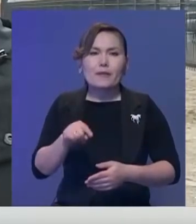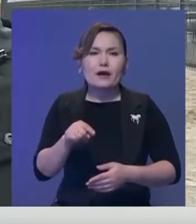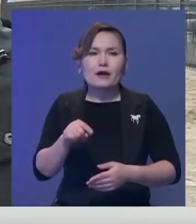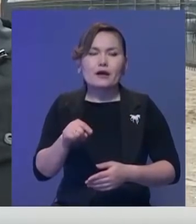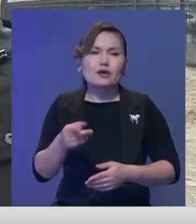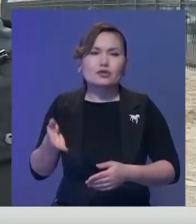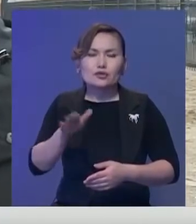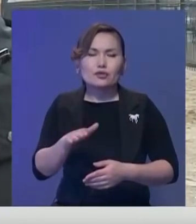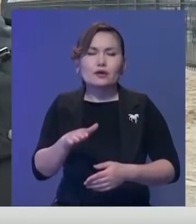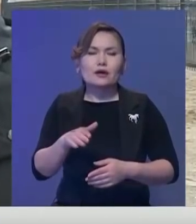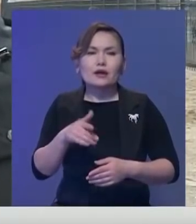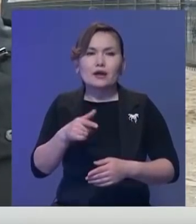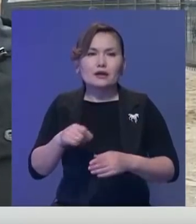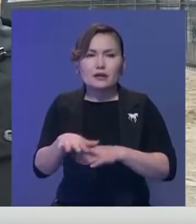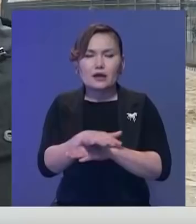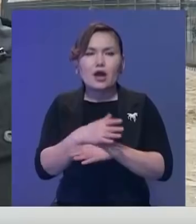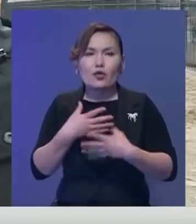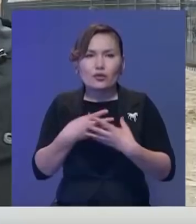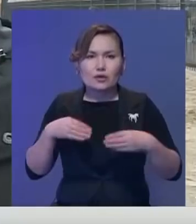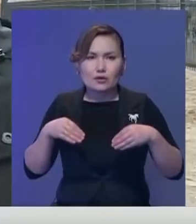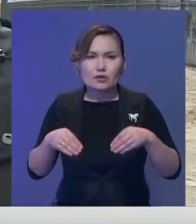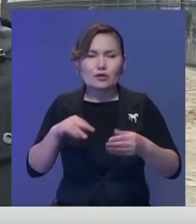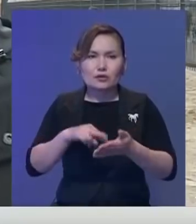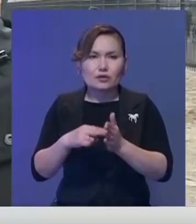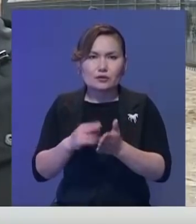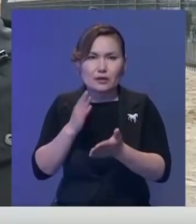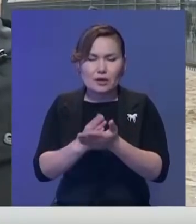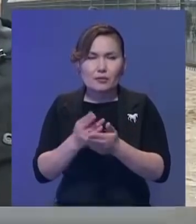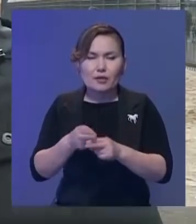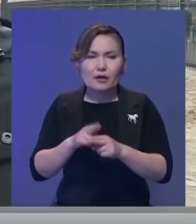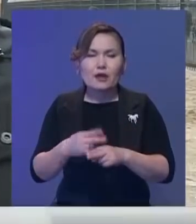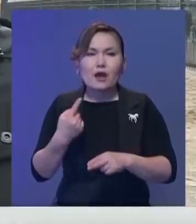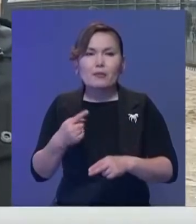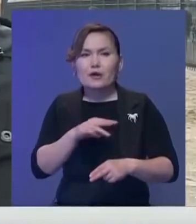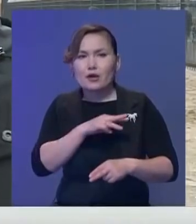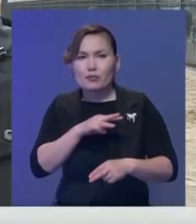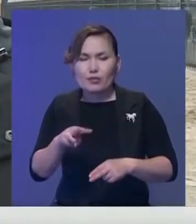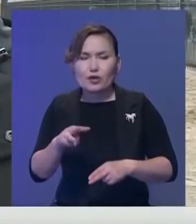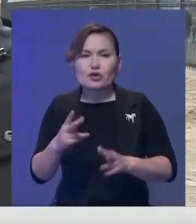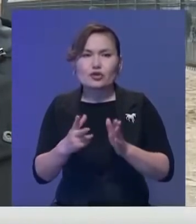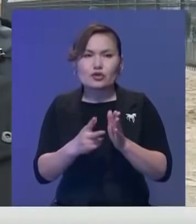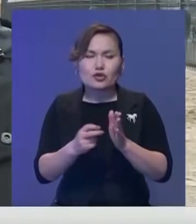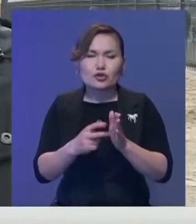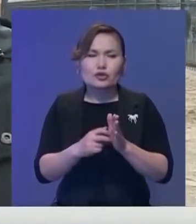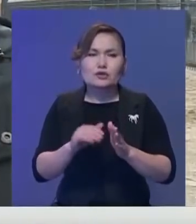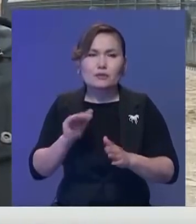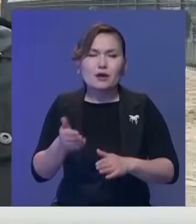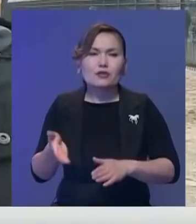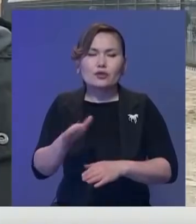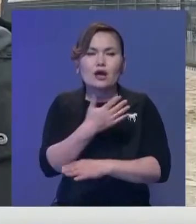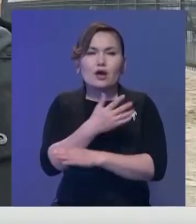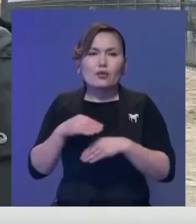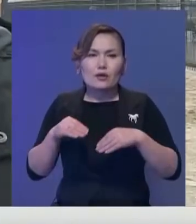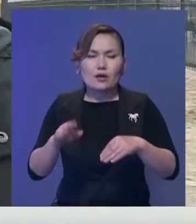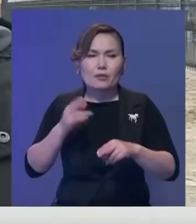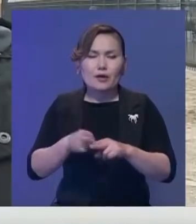көктемде отырғызуды бастадық. Бұл жоспар бойынша көктемде 1 миллион 800 көшет отырғызылады және күзде